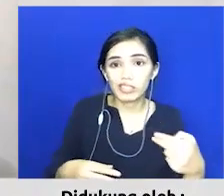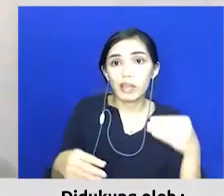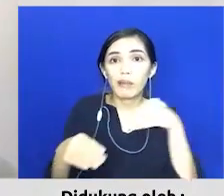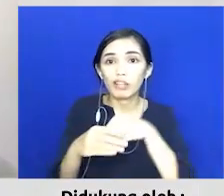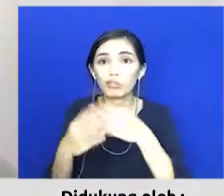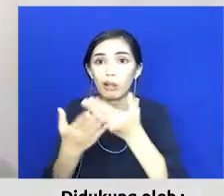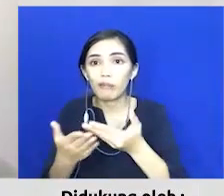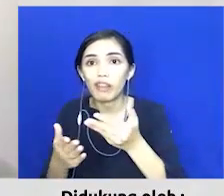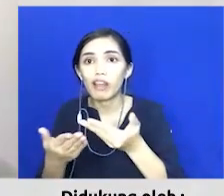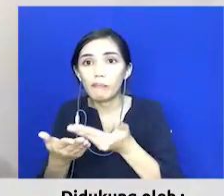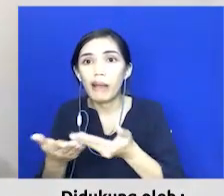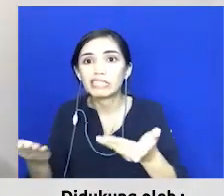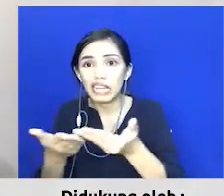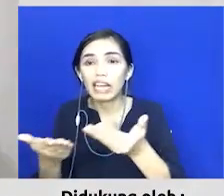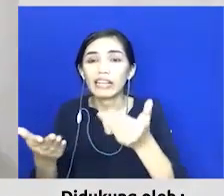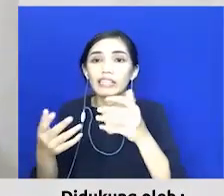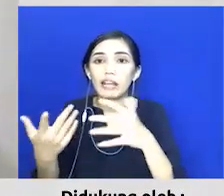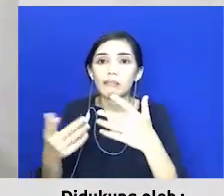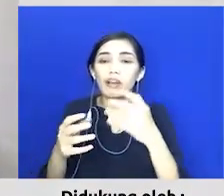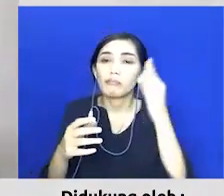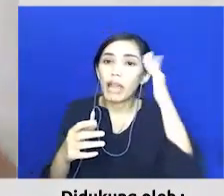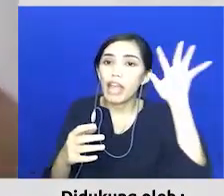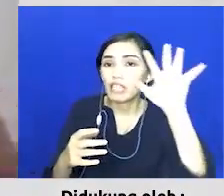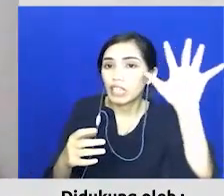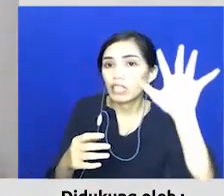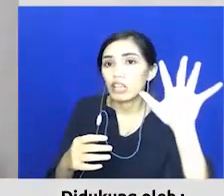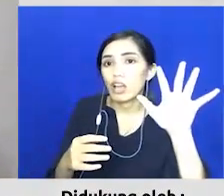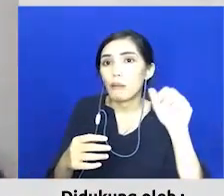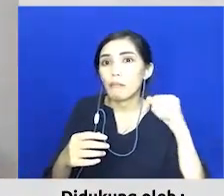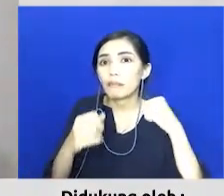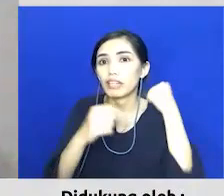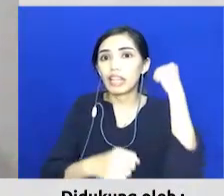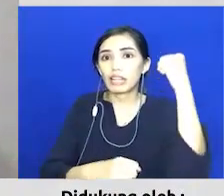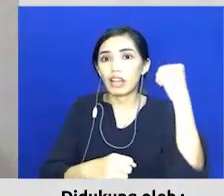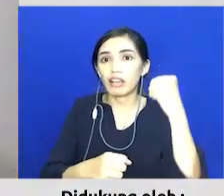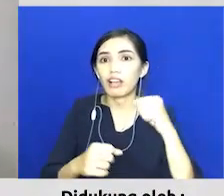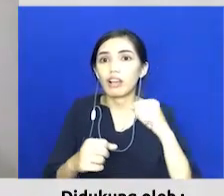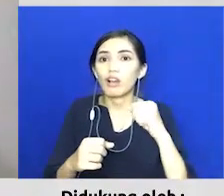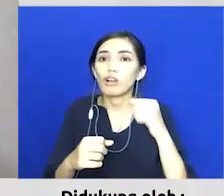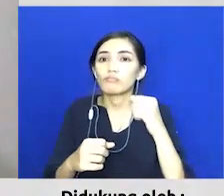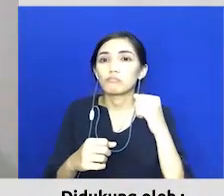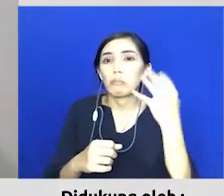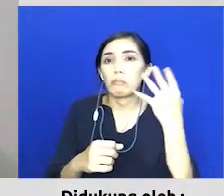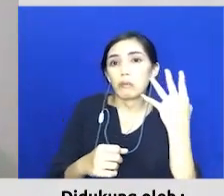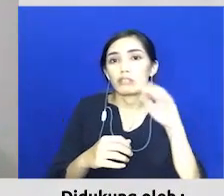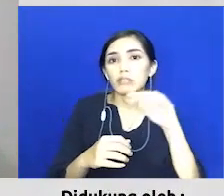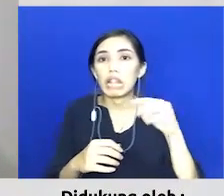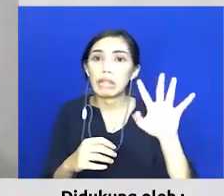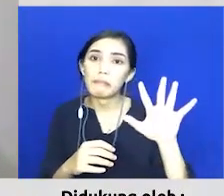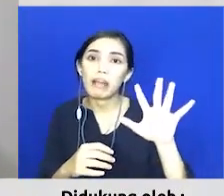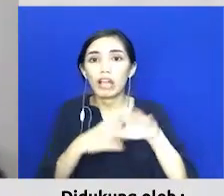anak muda yang mempertanyakan, emang merdeka apa sih? Gitu. Itu baru 5 tahun merdeka,